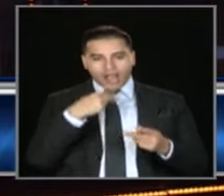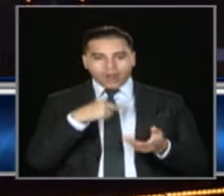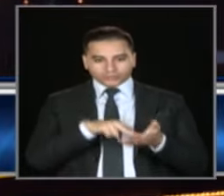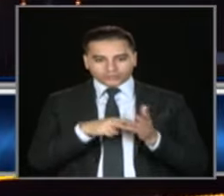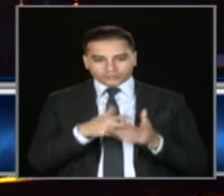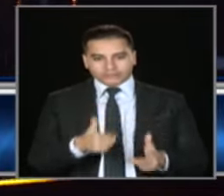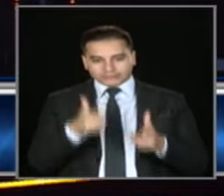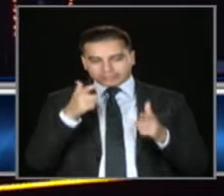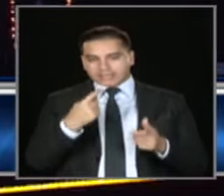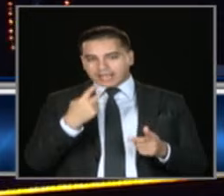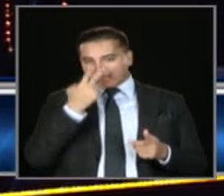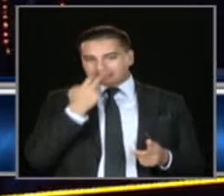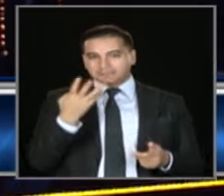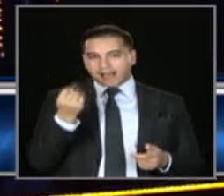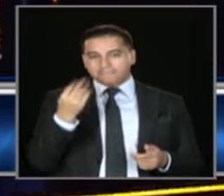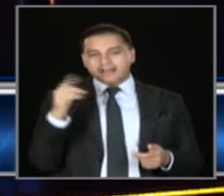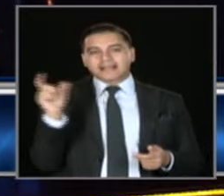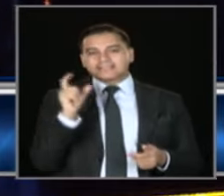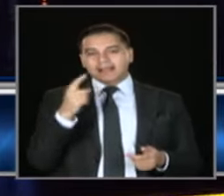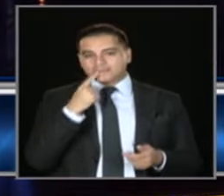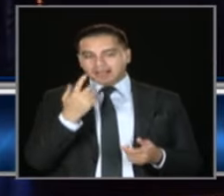كان من ضمن 3 من الخوارج